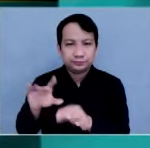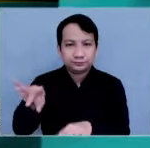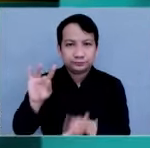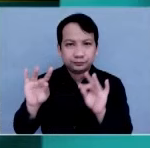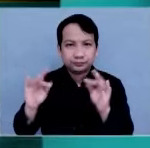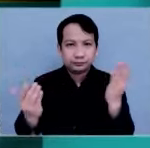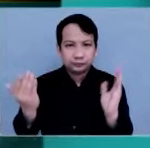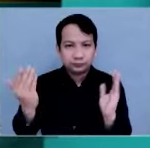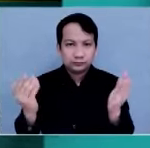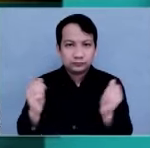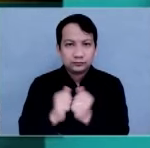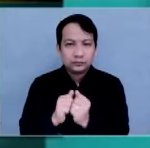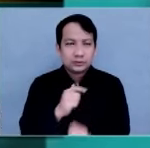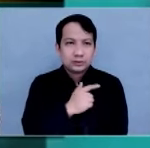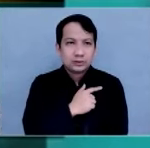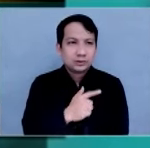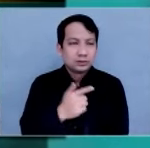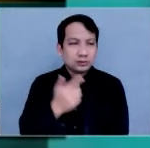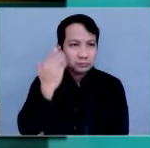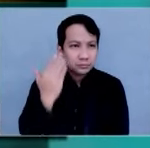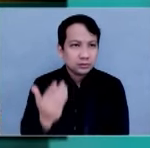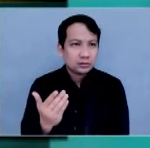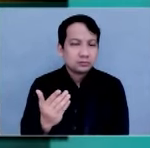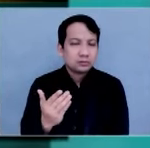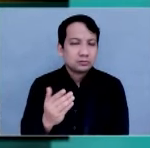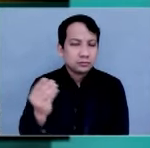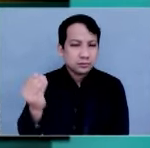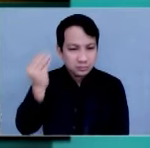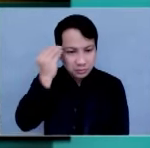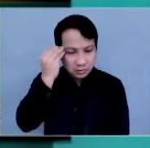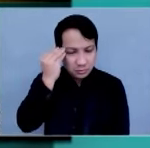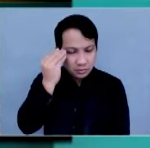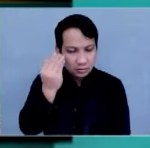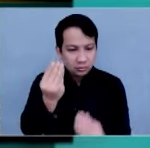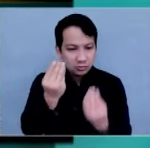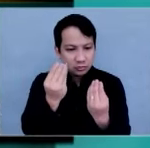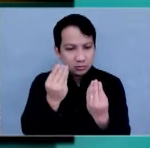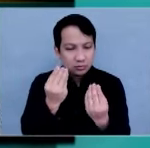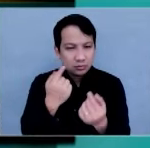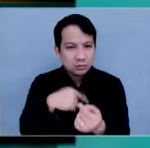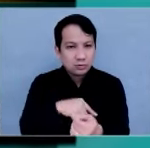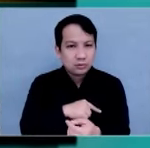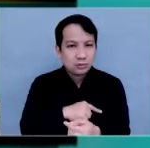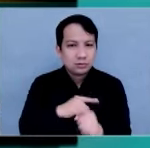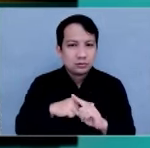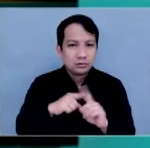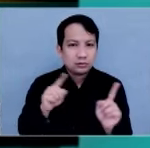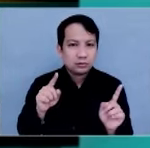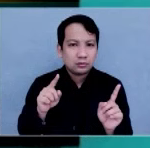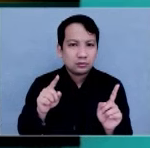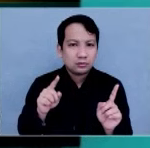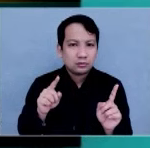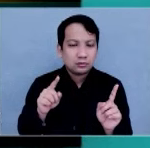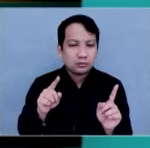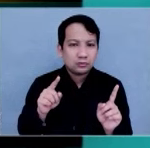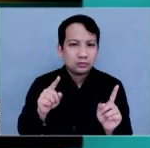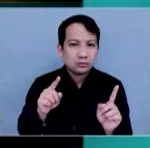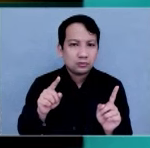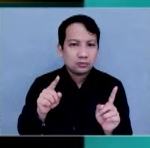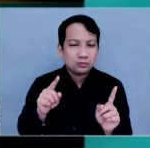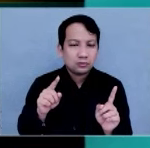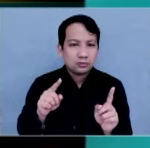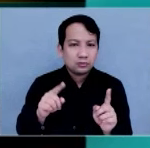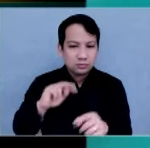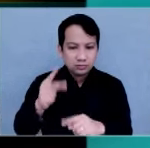we, what's it called this? We kept that in mind. And then, yun nga lang, yung grabe na talaga yung sa second